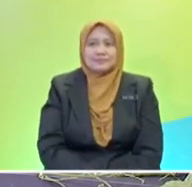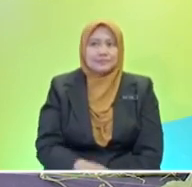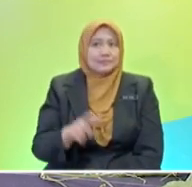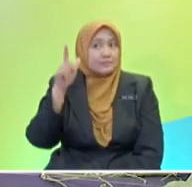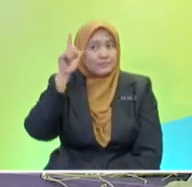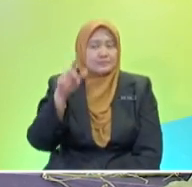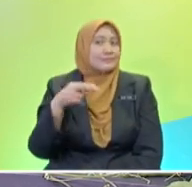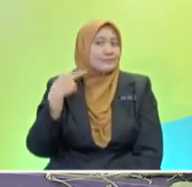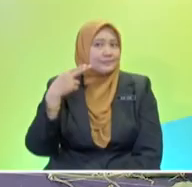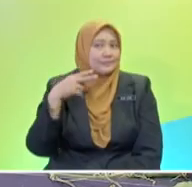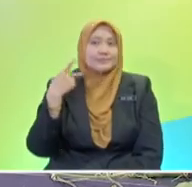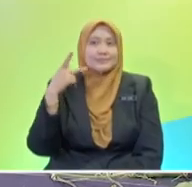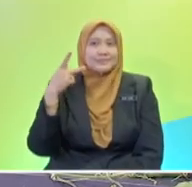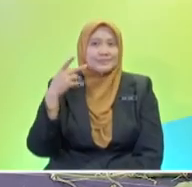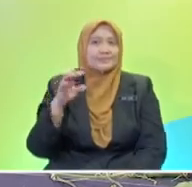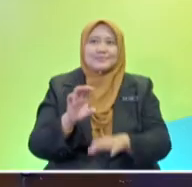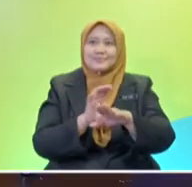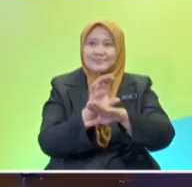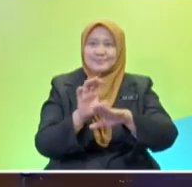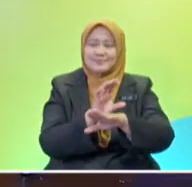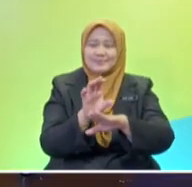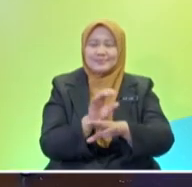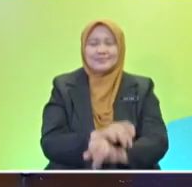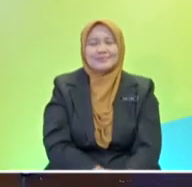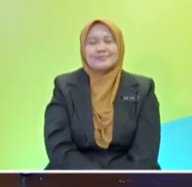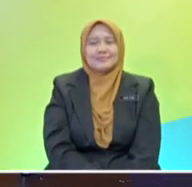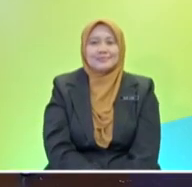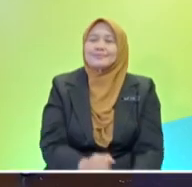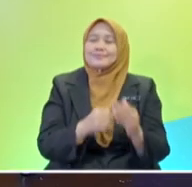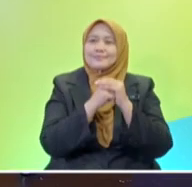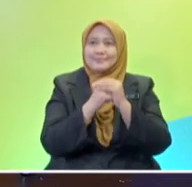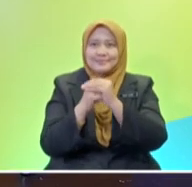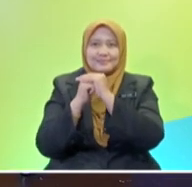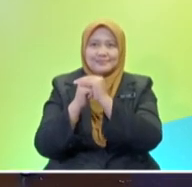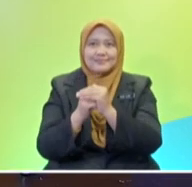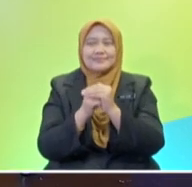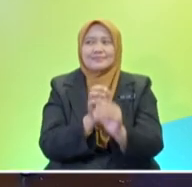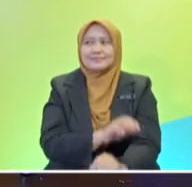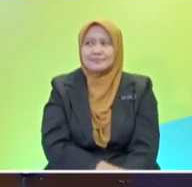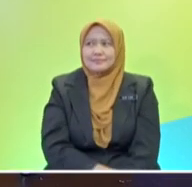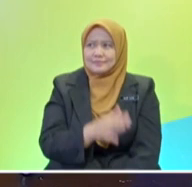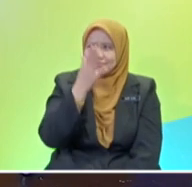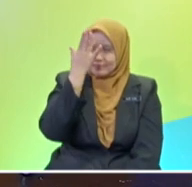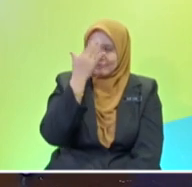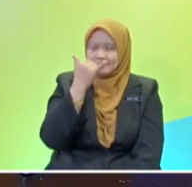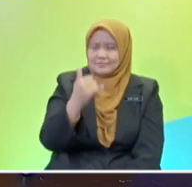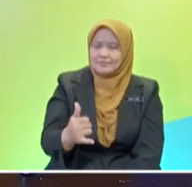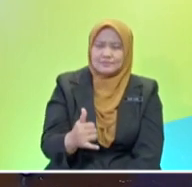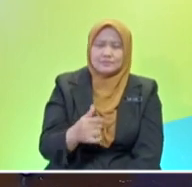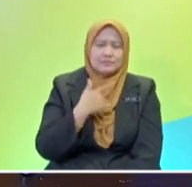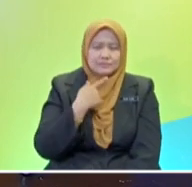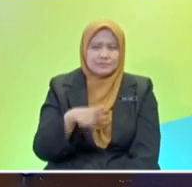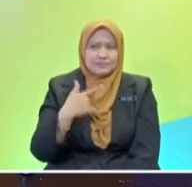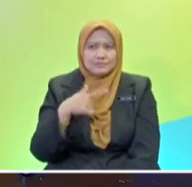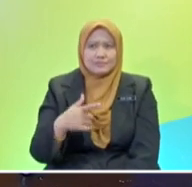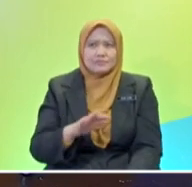kuning, coklat. Bravo untuk Din. Pandai Din. Kenapa semakin lama jadi warna coklat? Sebab